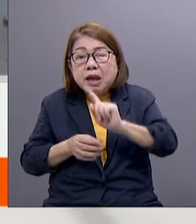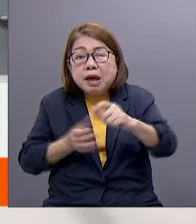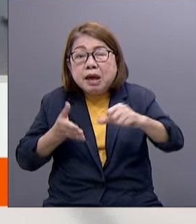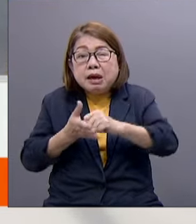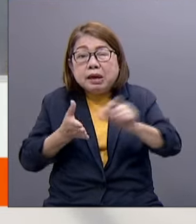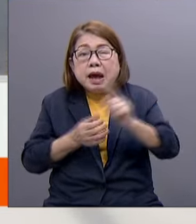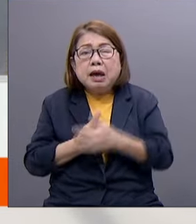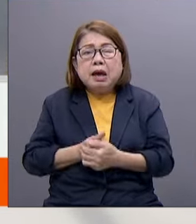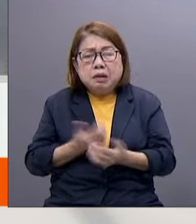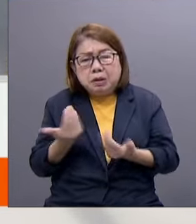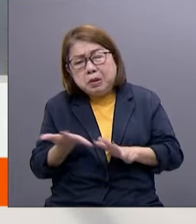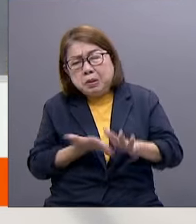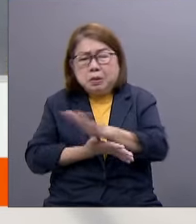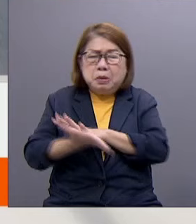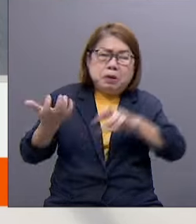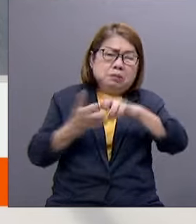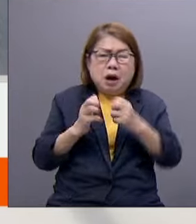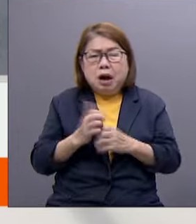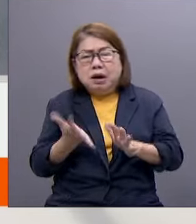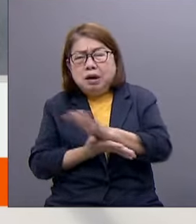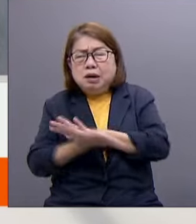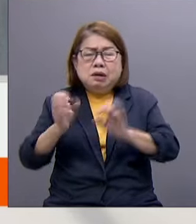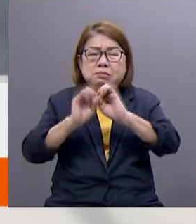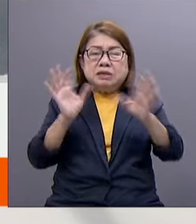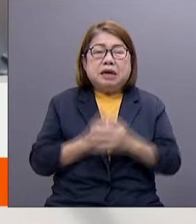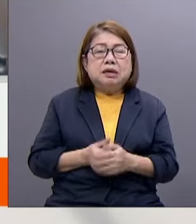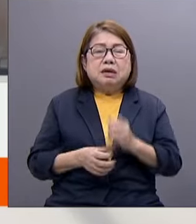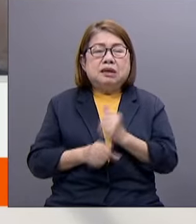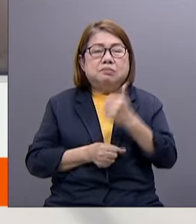ที่มันงงกันทั้งประเทศแบบนี้มันก็ยังไม่ได้เพราะว่าทุก